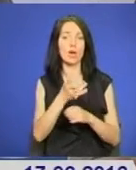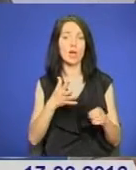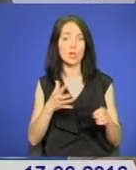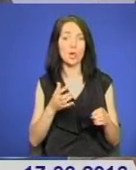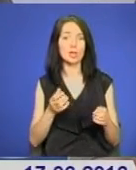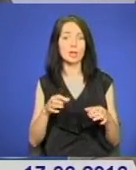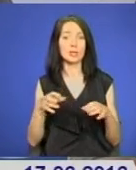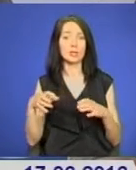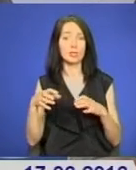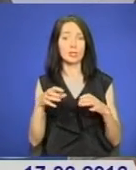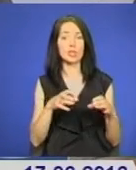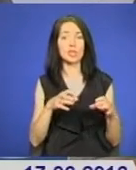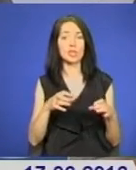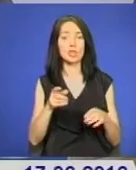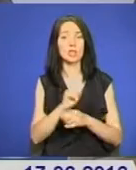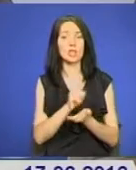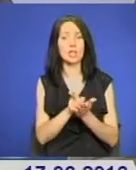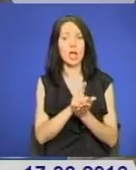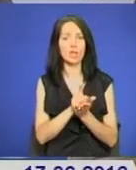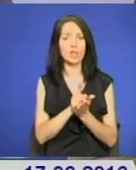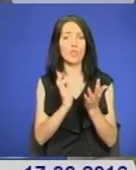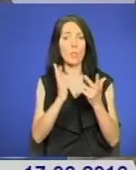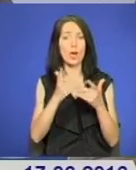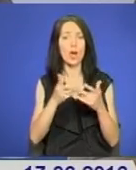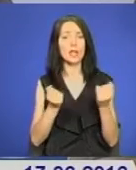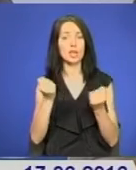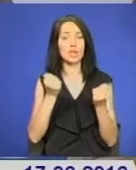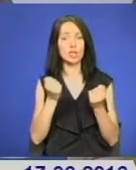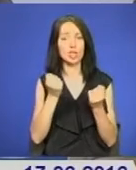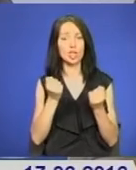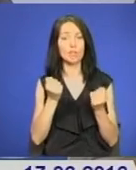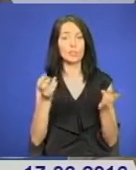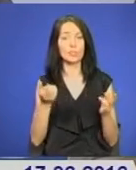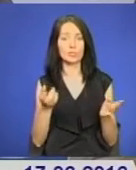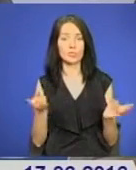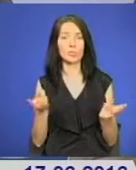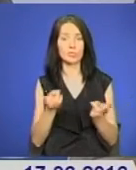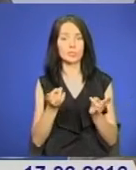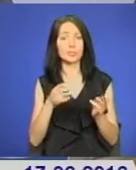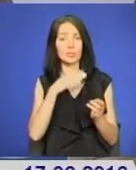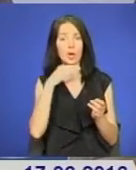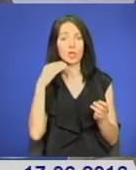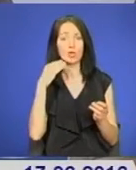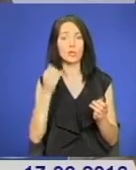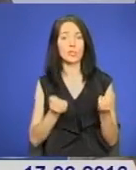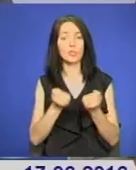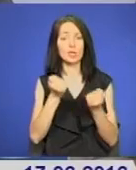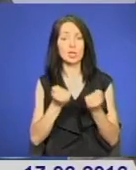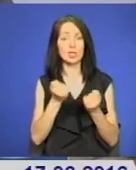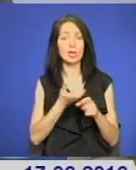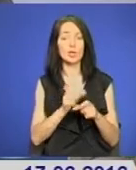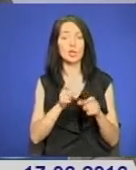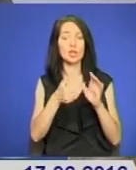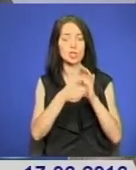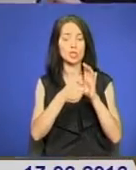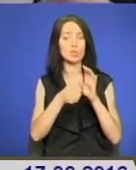машин, командири танків, механіки водії досить достатньо, водіїв більше